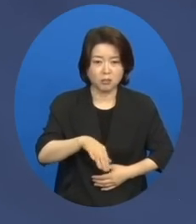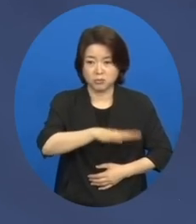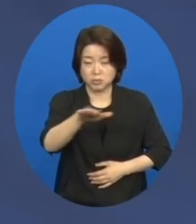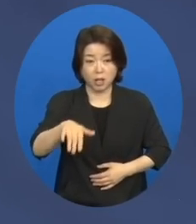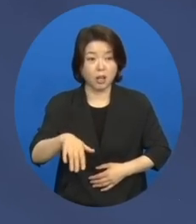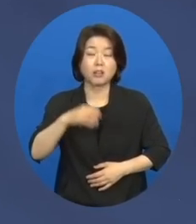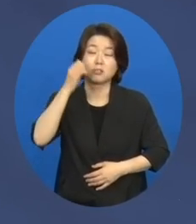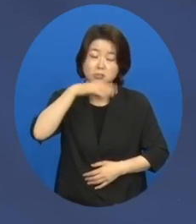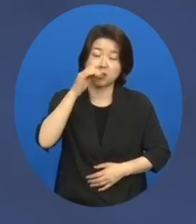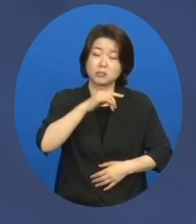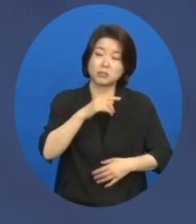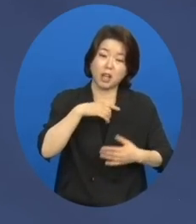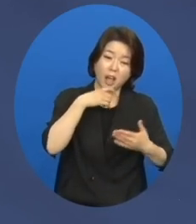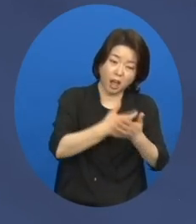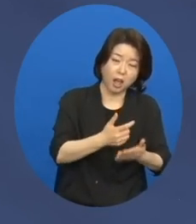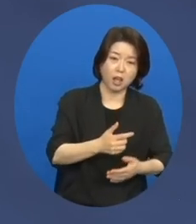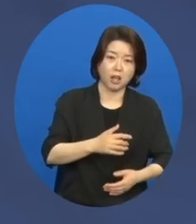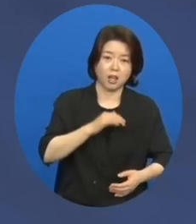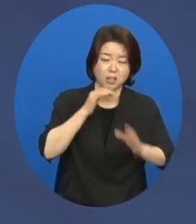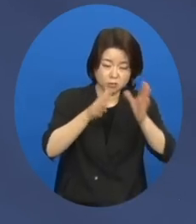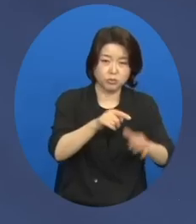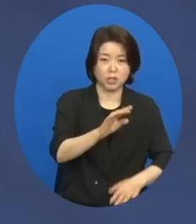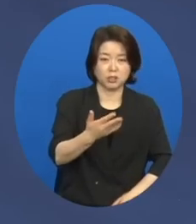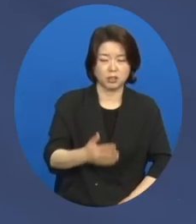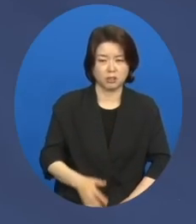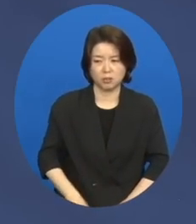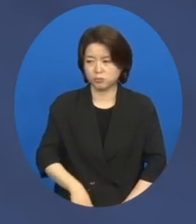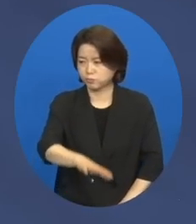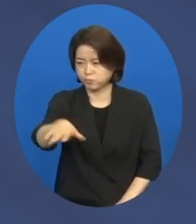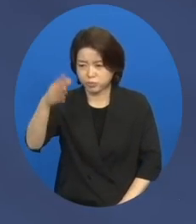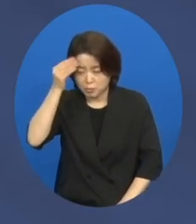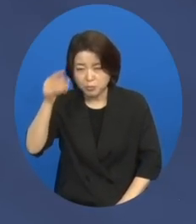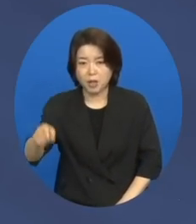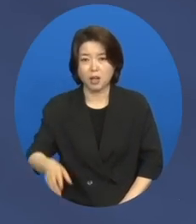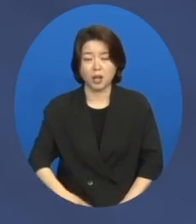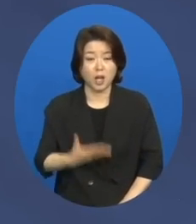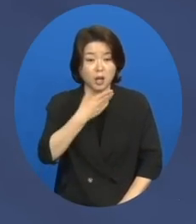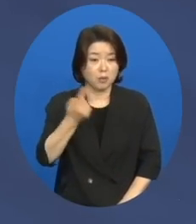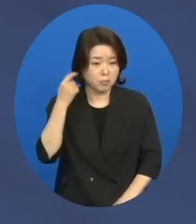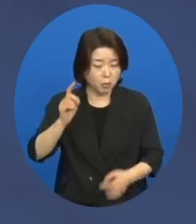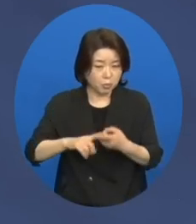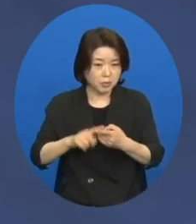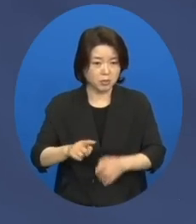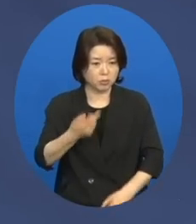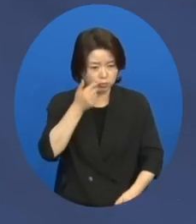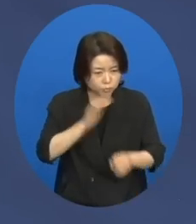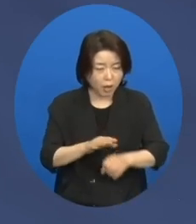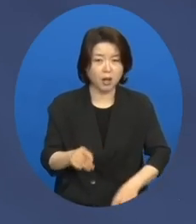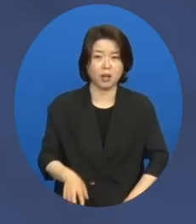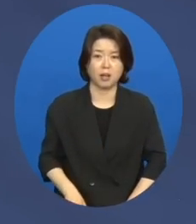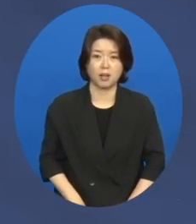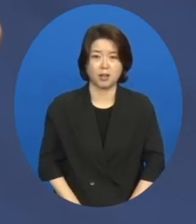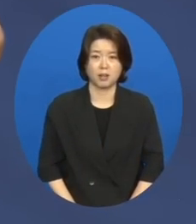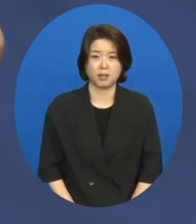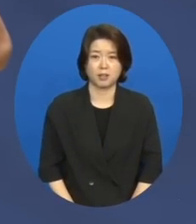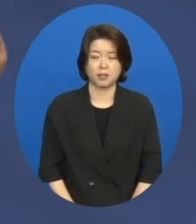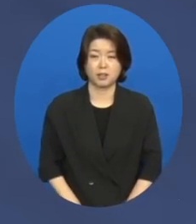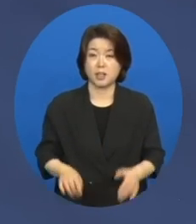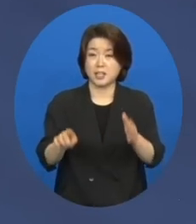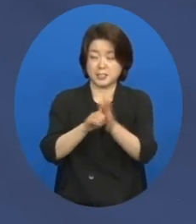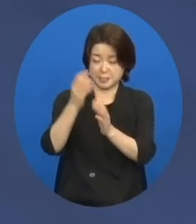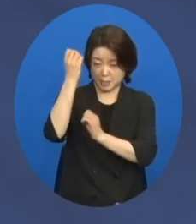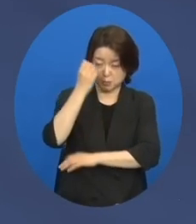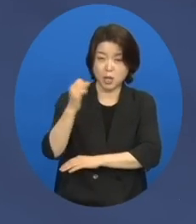거예요. 어떻게 이렇게 무지하게 됐나? 어떻게 복음에 대해서 이렇게 어처구니가 없는가? 신앙의